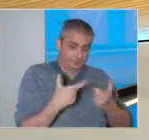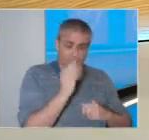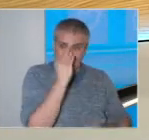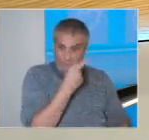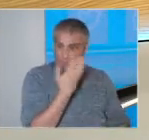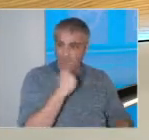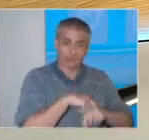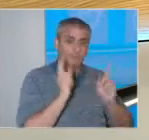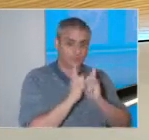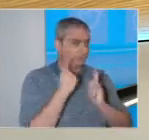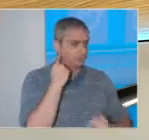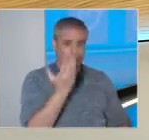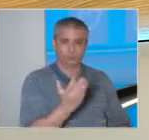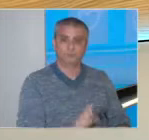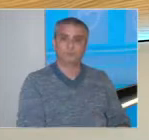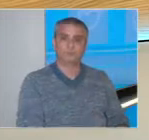בפורים לפני זמן קצר, בואו נשמע אותו.